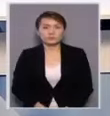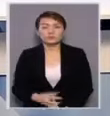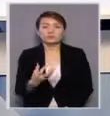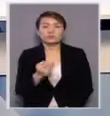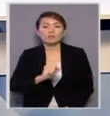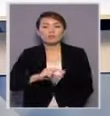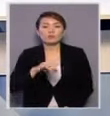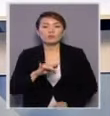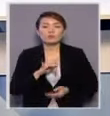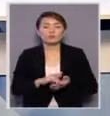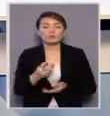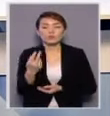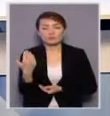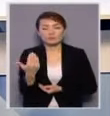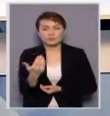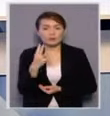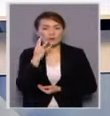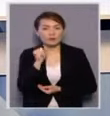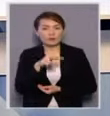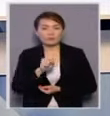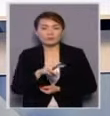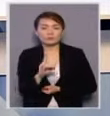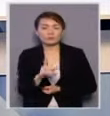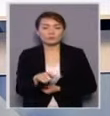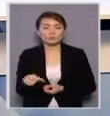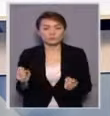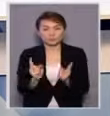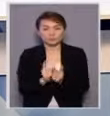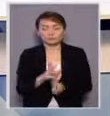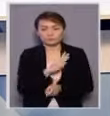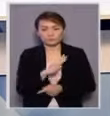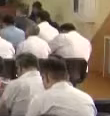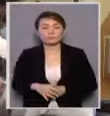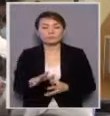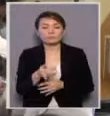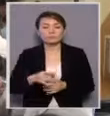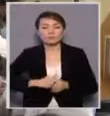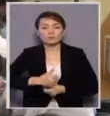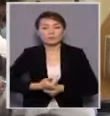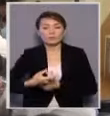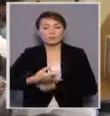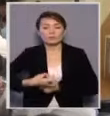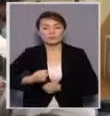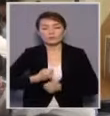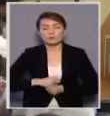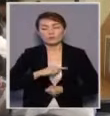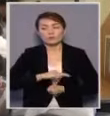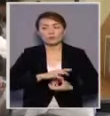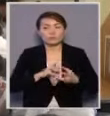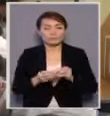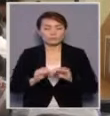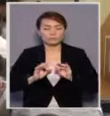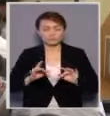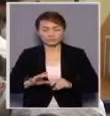Сондай Атырау облысының әкімі Серік Шапкенов Алмалы ауылдық округінің тұрғындарымен кездесті. Алдымен аймақ басшысы округте жасалып жатқан жұмыстар